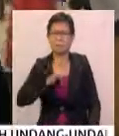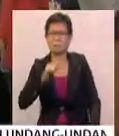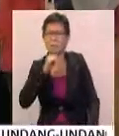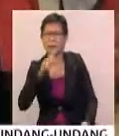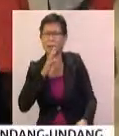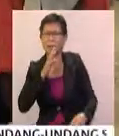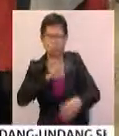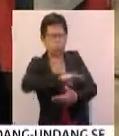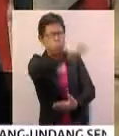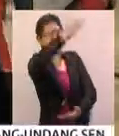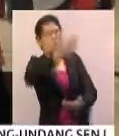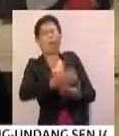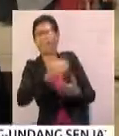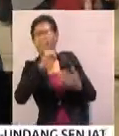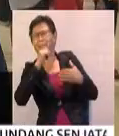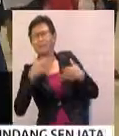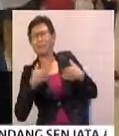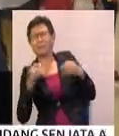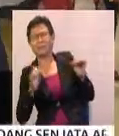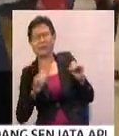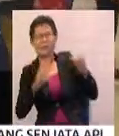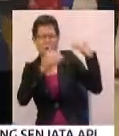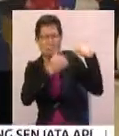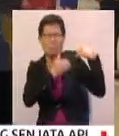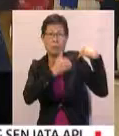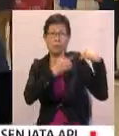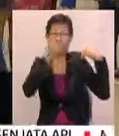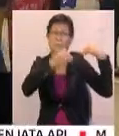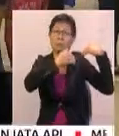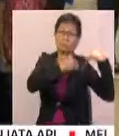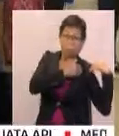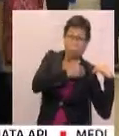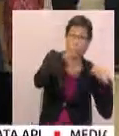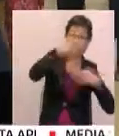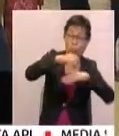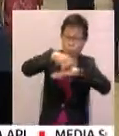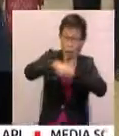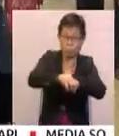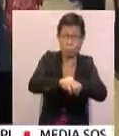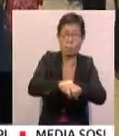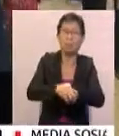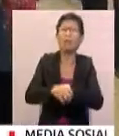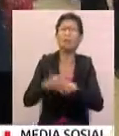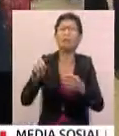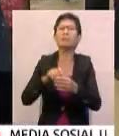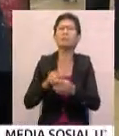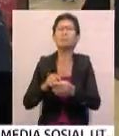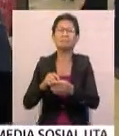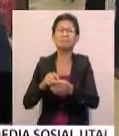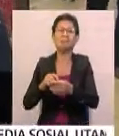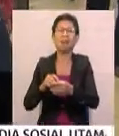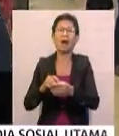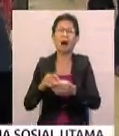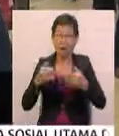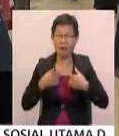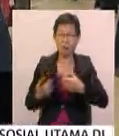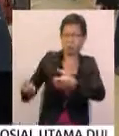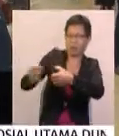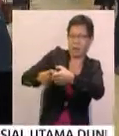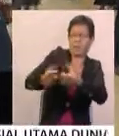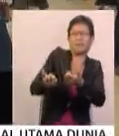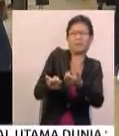sebab komitmen ataupun tanggungjawab untuk eksport itu mereka terikat dengan kontrak jangka panjang antara